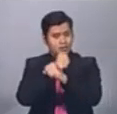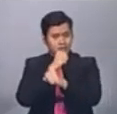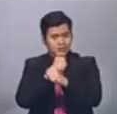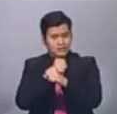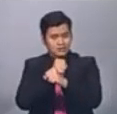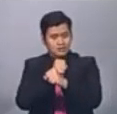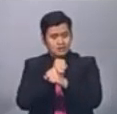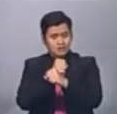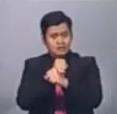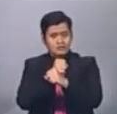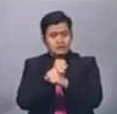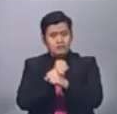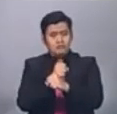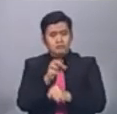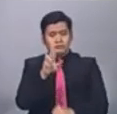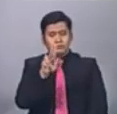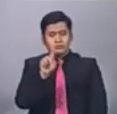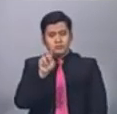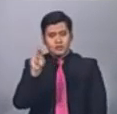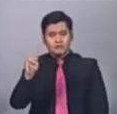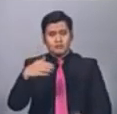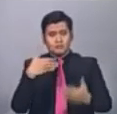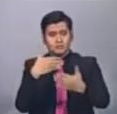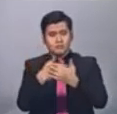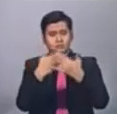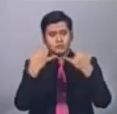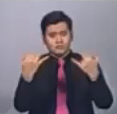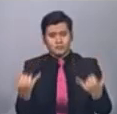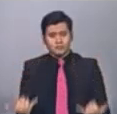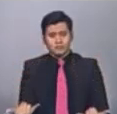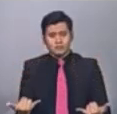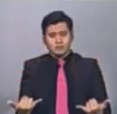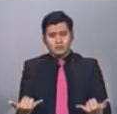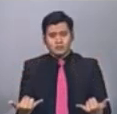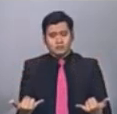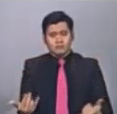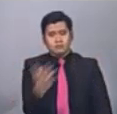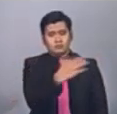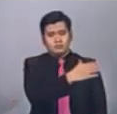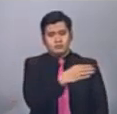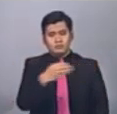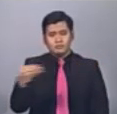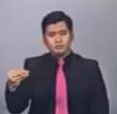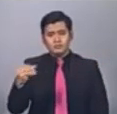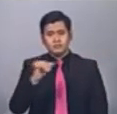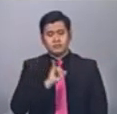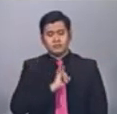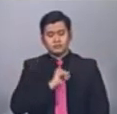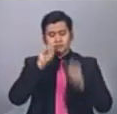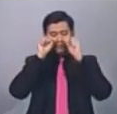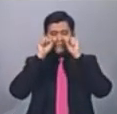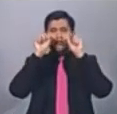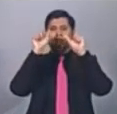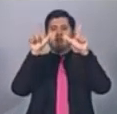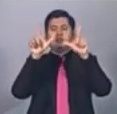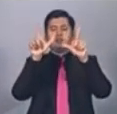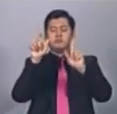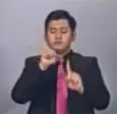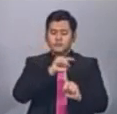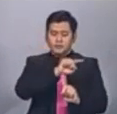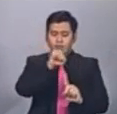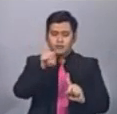era dia di RTM sehinggalah sekarang. Dan saya pun terkejut bila dia beritahu